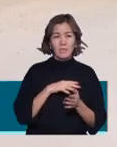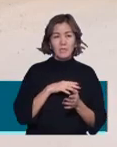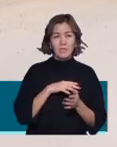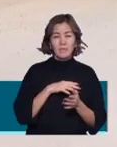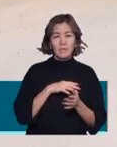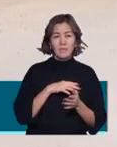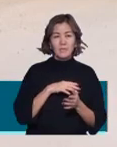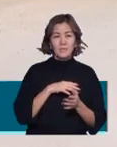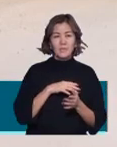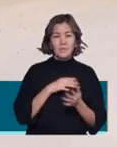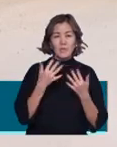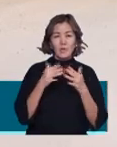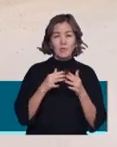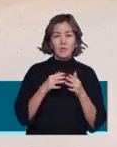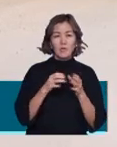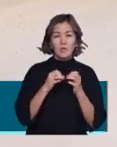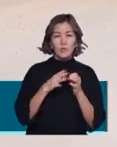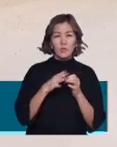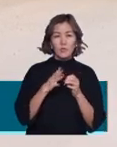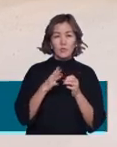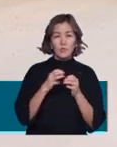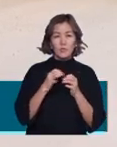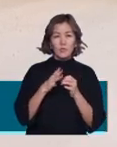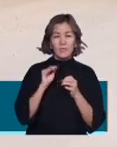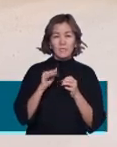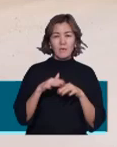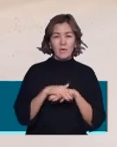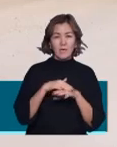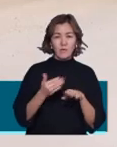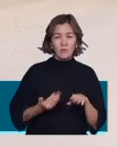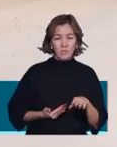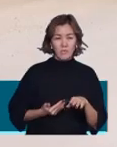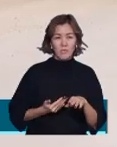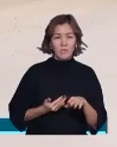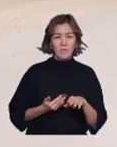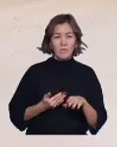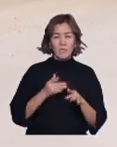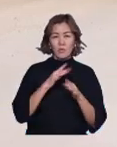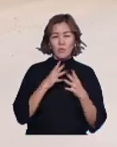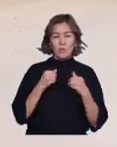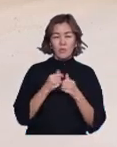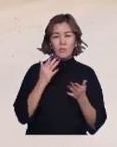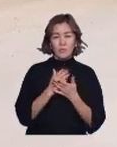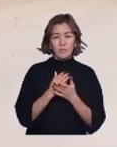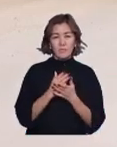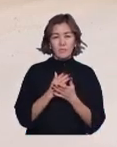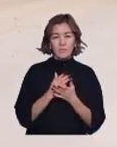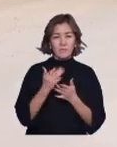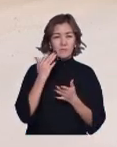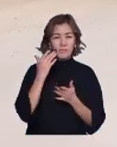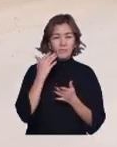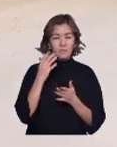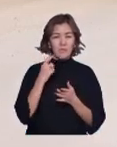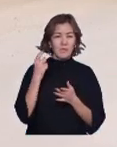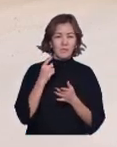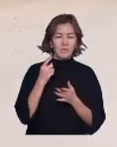ауылда орта есеппен 14-15 мыңдай адам тұрады. Енді көп балалы отбасылар бар, соған осы серіктестік